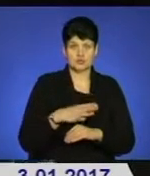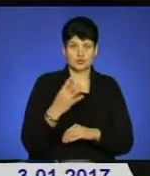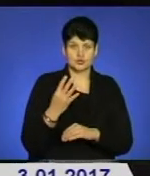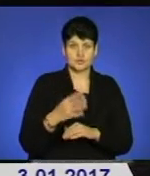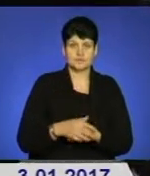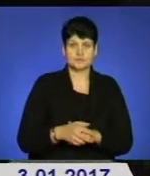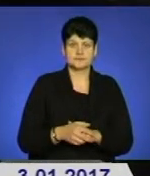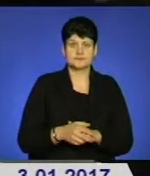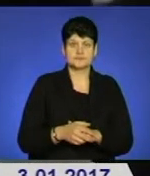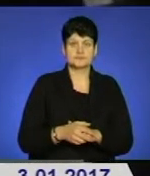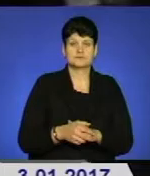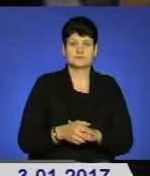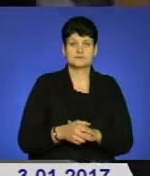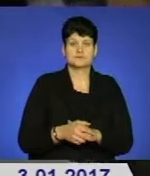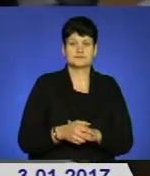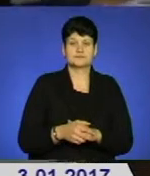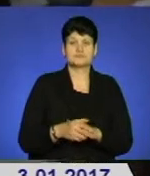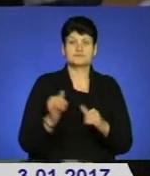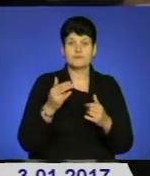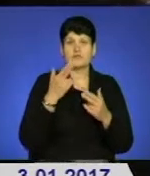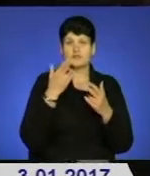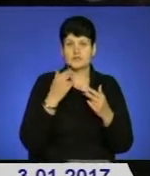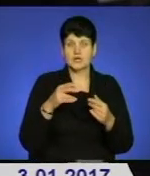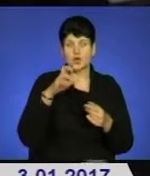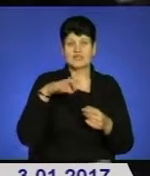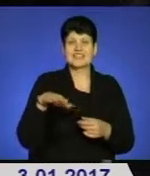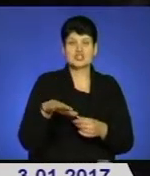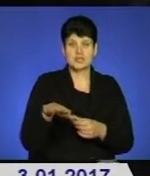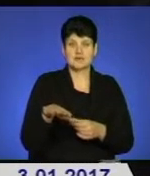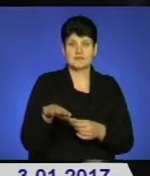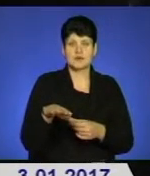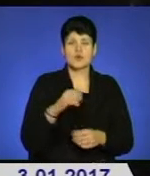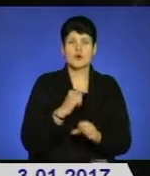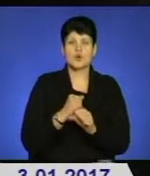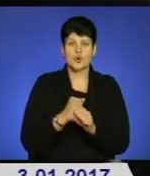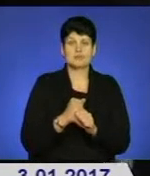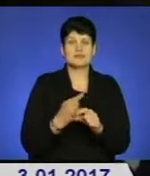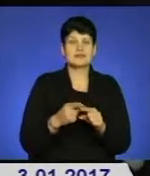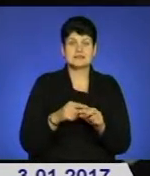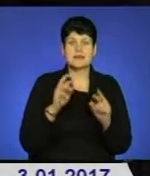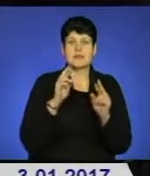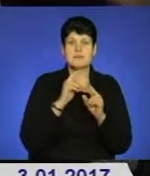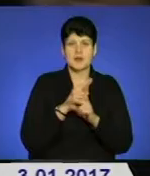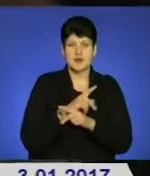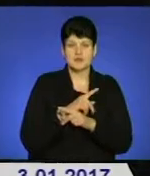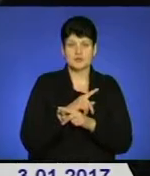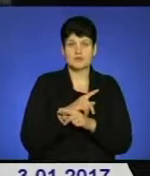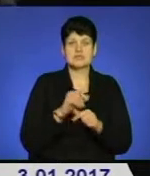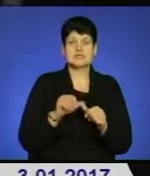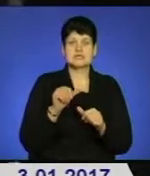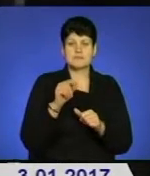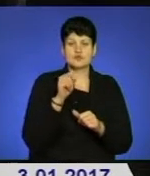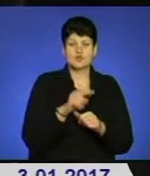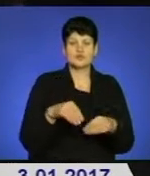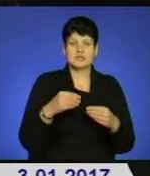добавили? І, звичайно, держава робить це неправильно, бо замість того, щоб дати